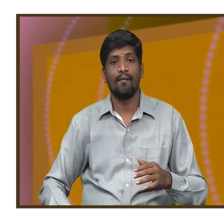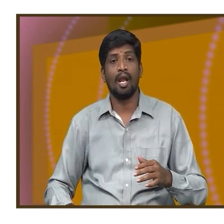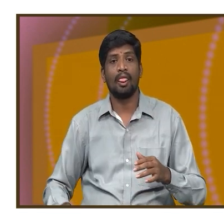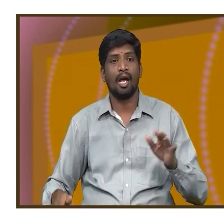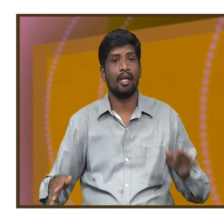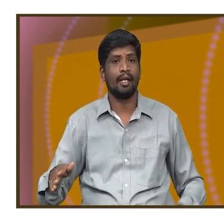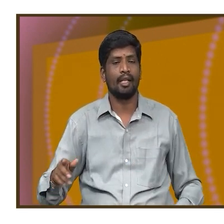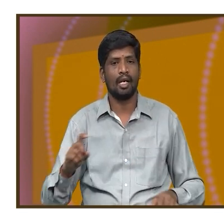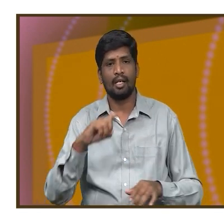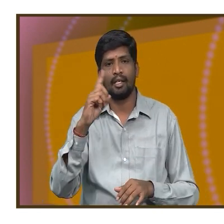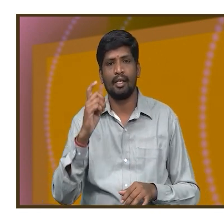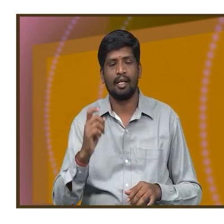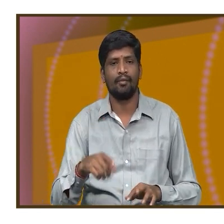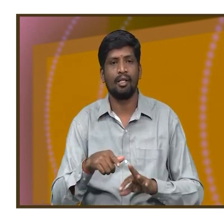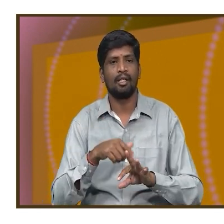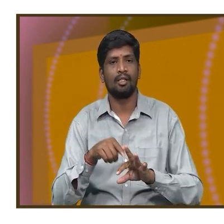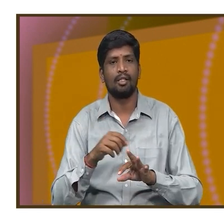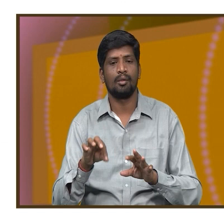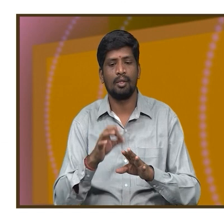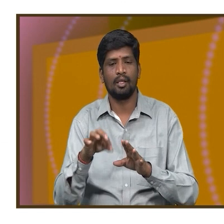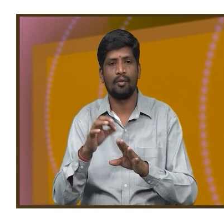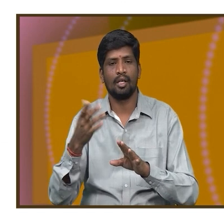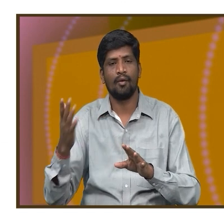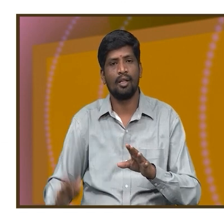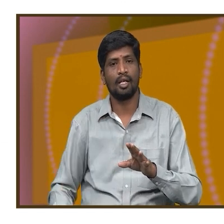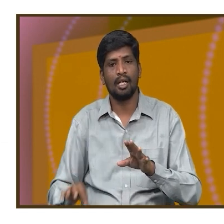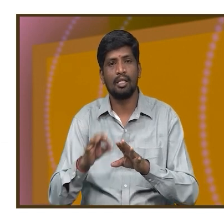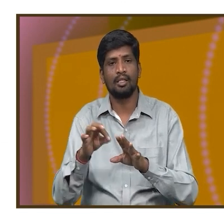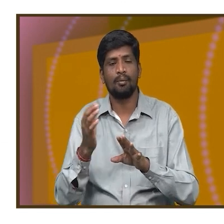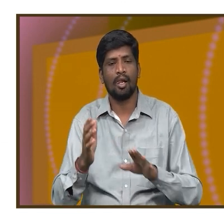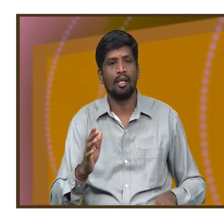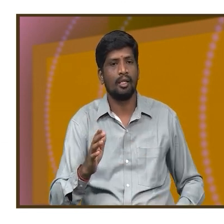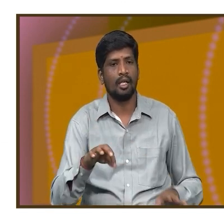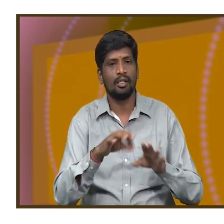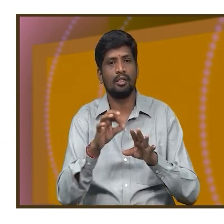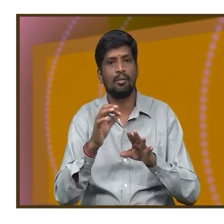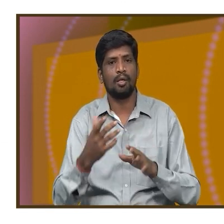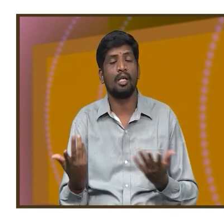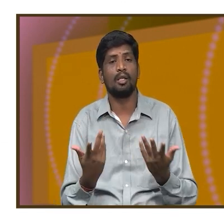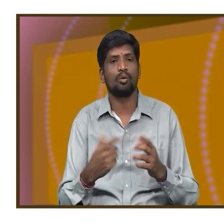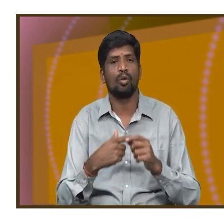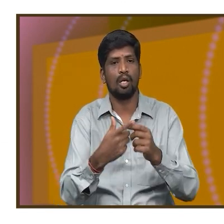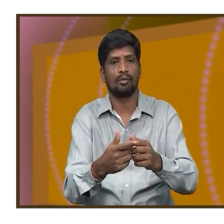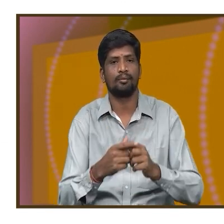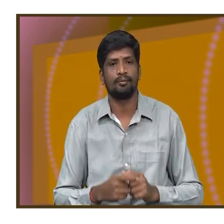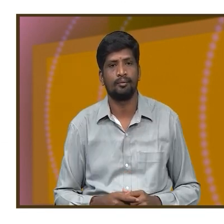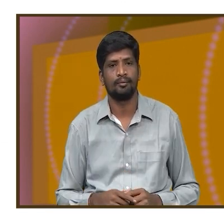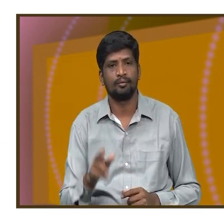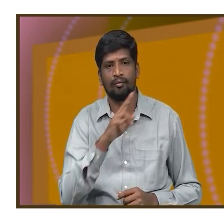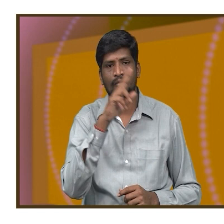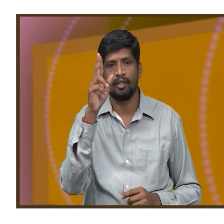சிறுமி எந்த காலனியை தைத்து வைக்கும்படி சொன்னால்? தன்னுடைய வலது காலனியை தைத்து வைக்கும்படி அந்த சிறுமி என்ன செய்கிறாள்